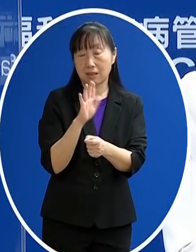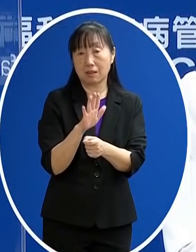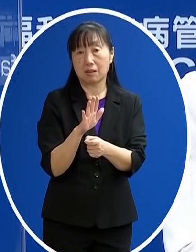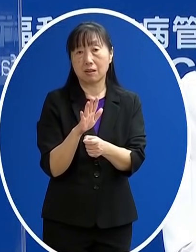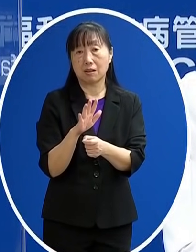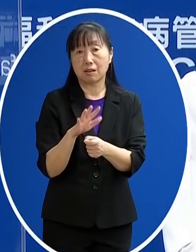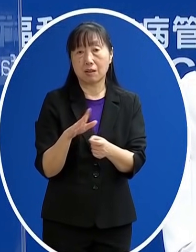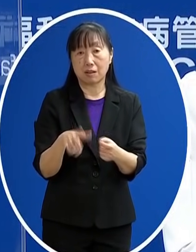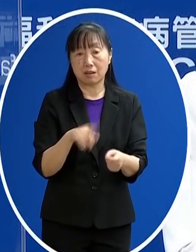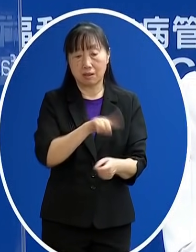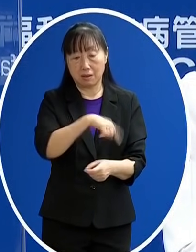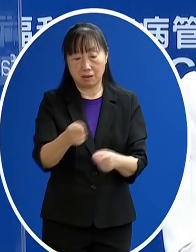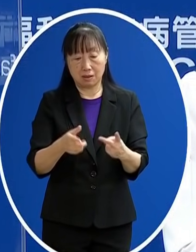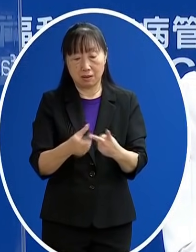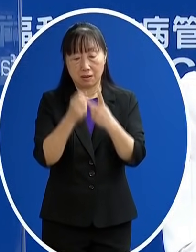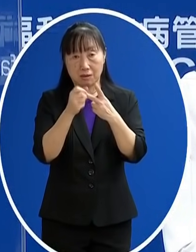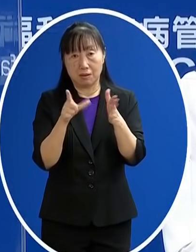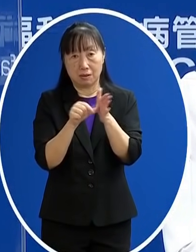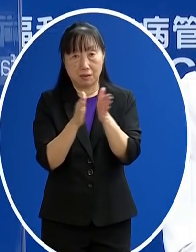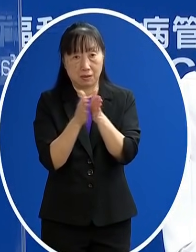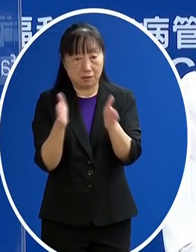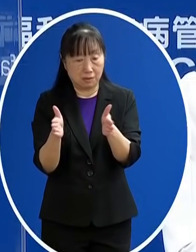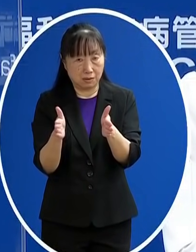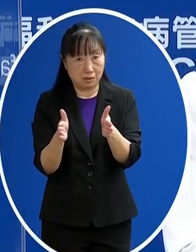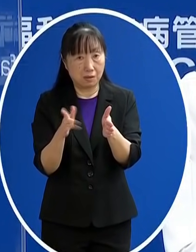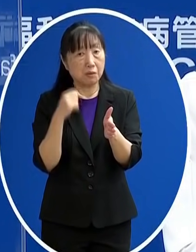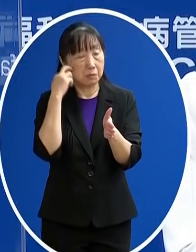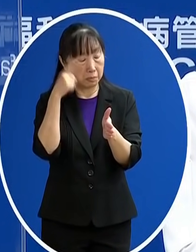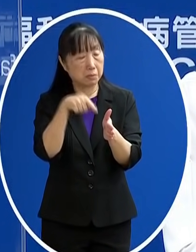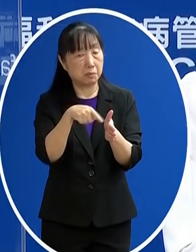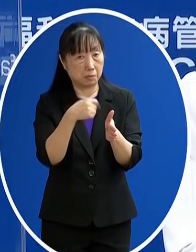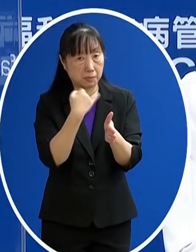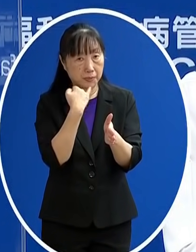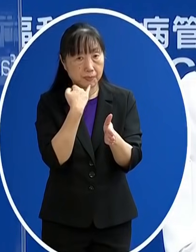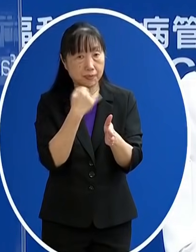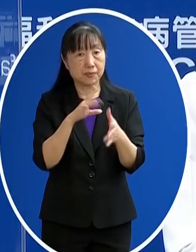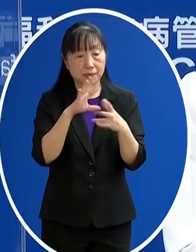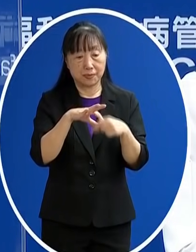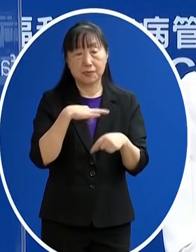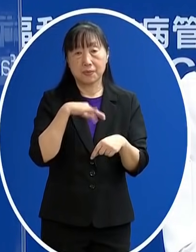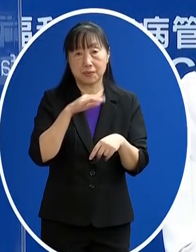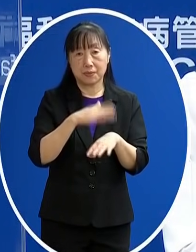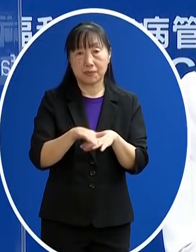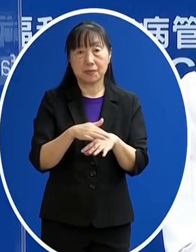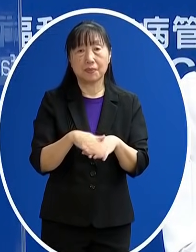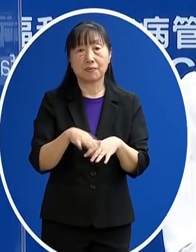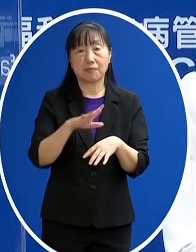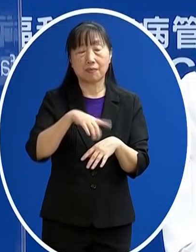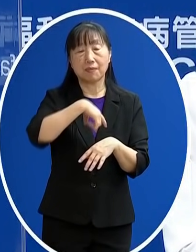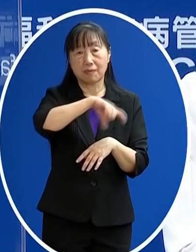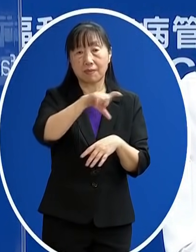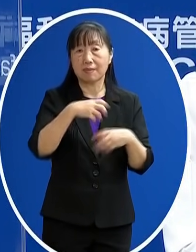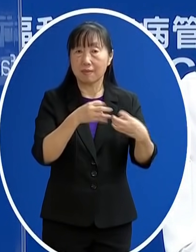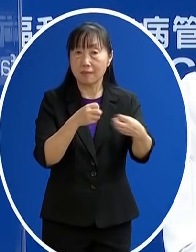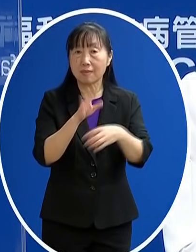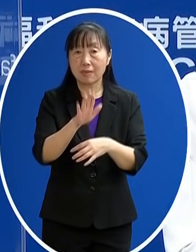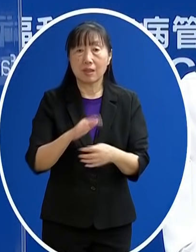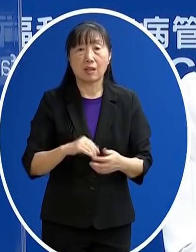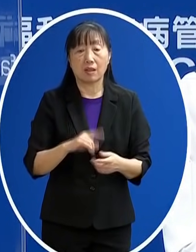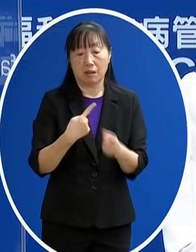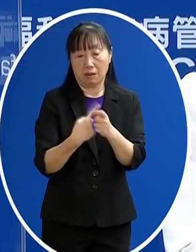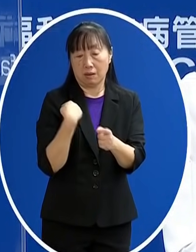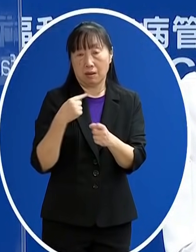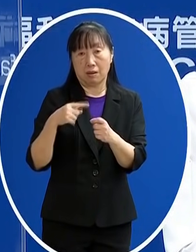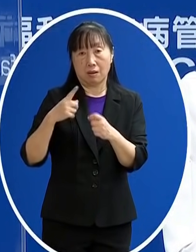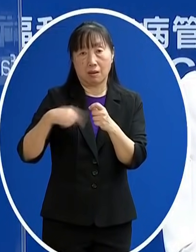入二期，或者我们认为是有潜力的，好，我们都会建立一个相关沟通的管道。那在去年底